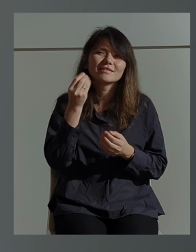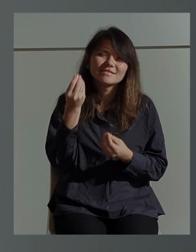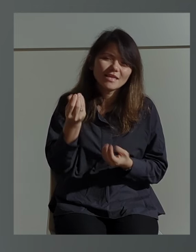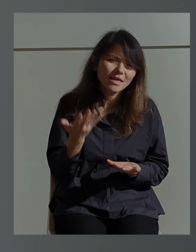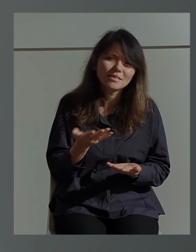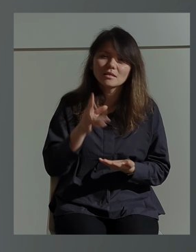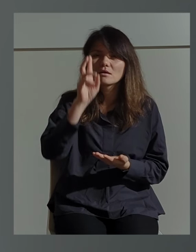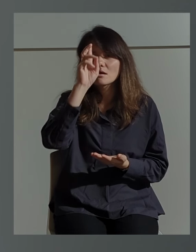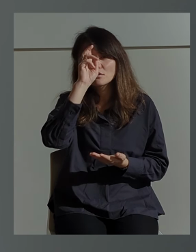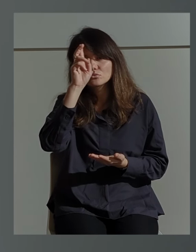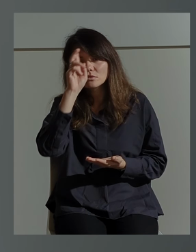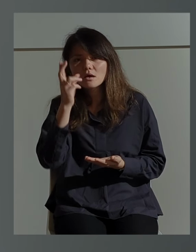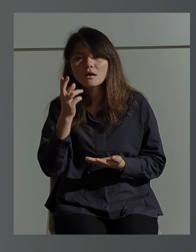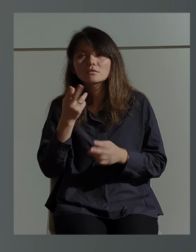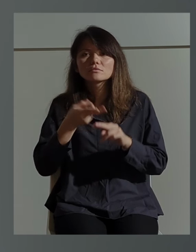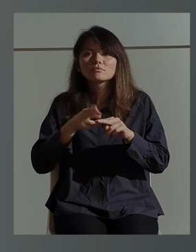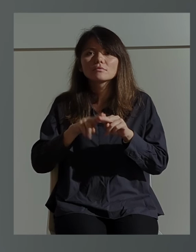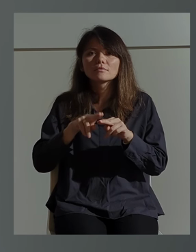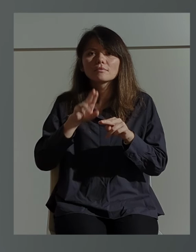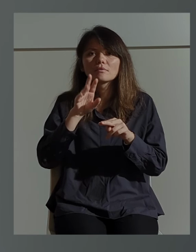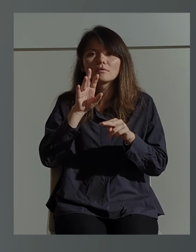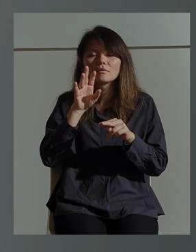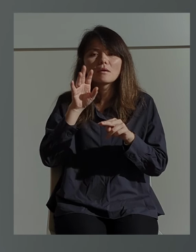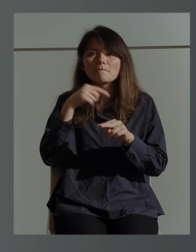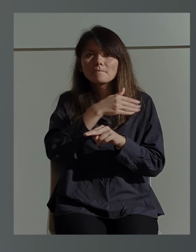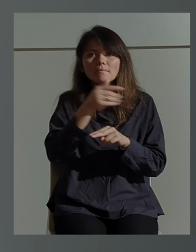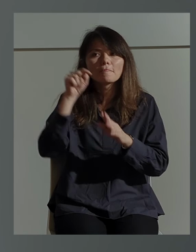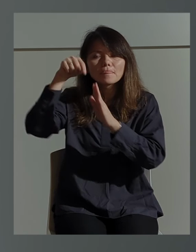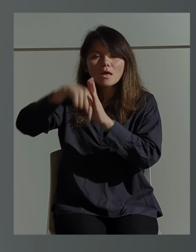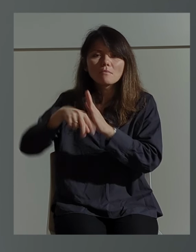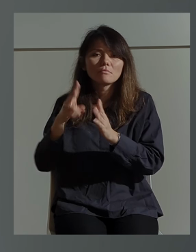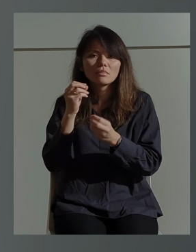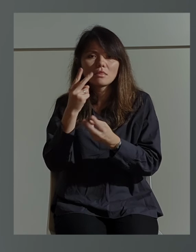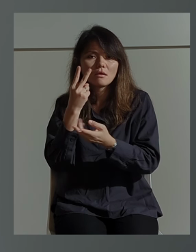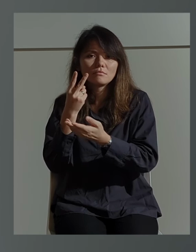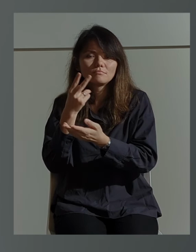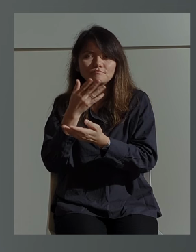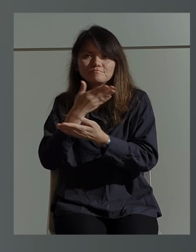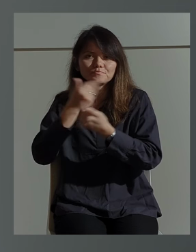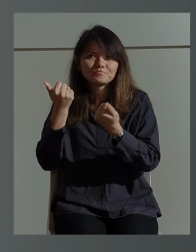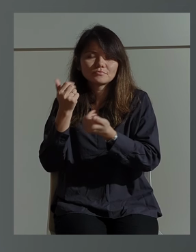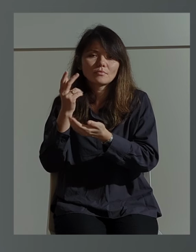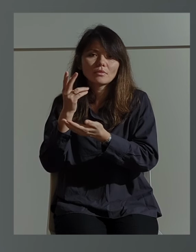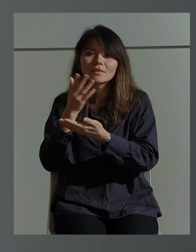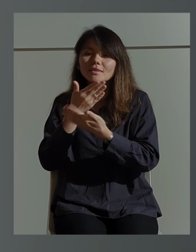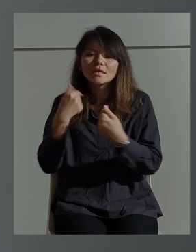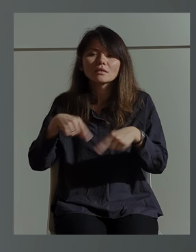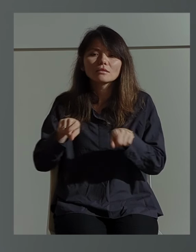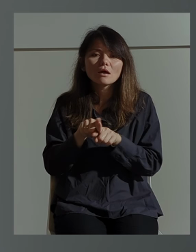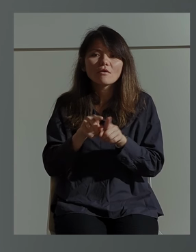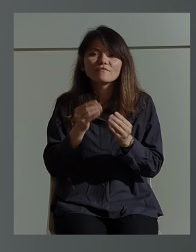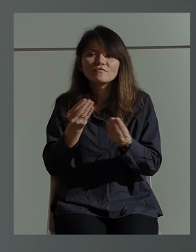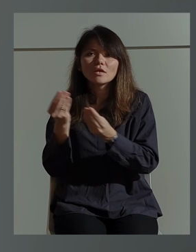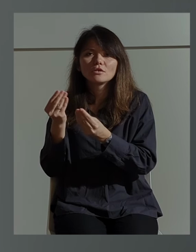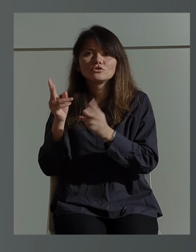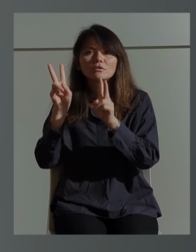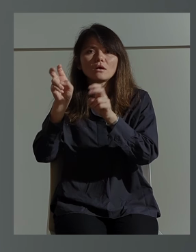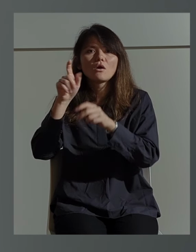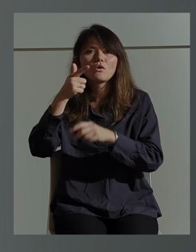государств онтологически в мире не представлено то есть нет такой вещи как